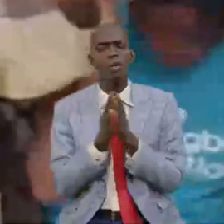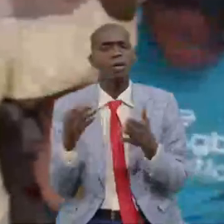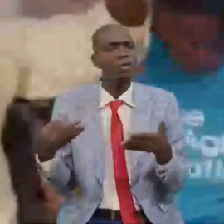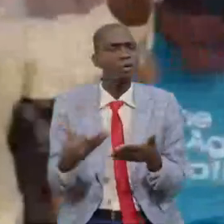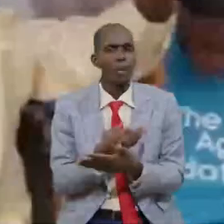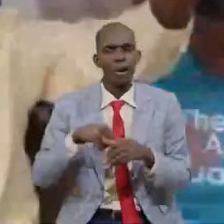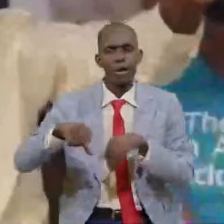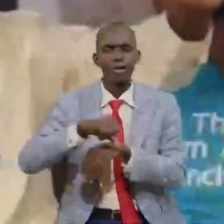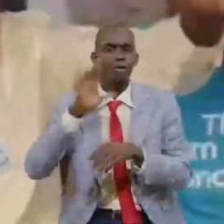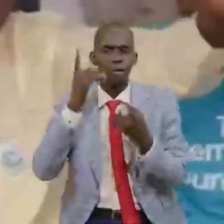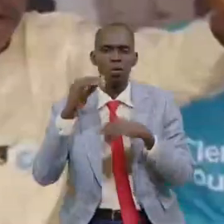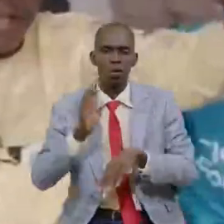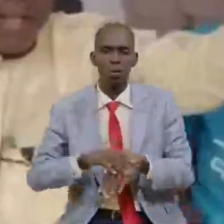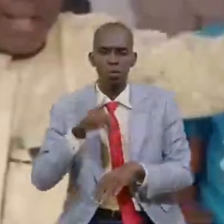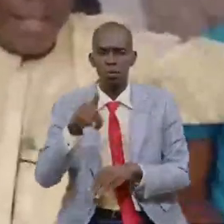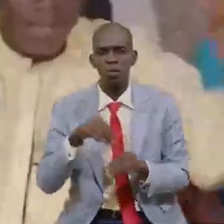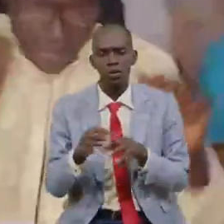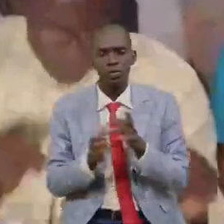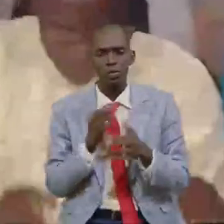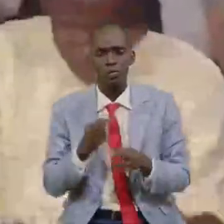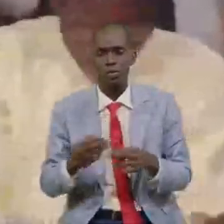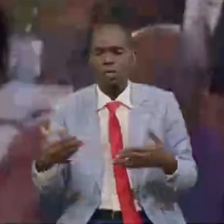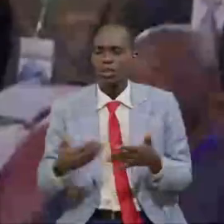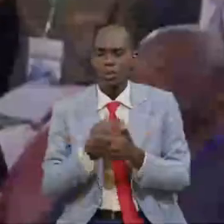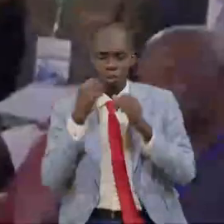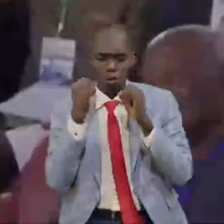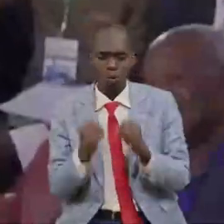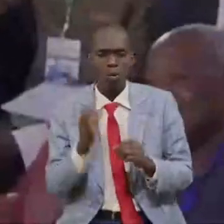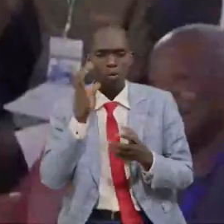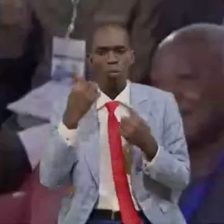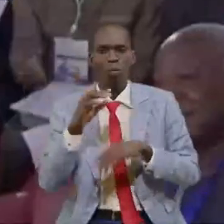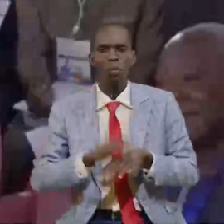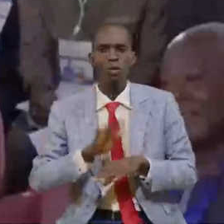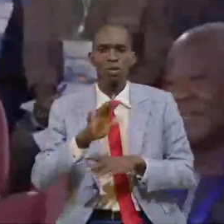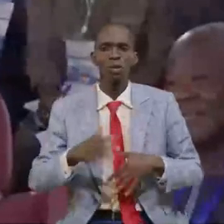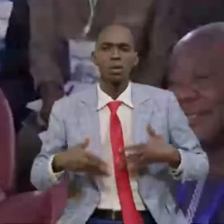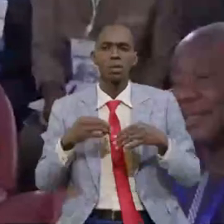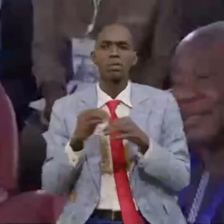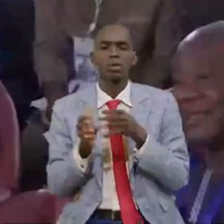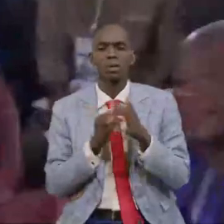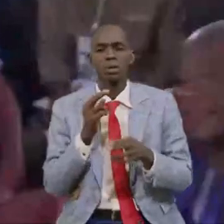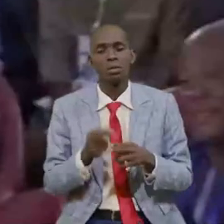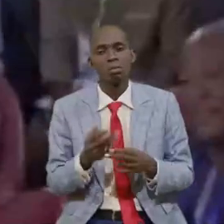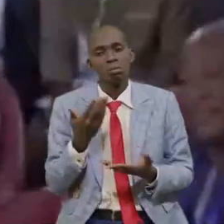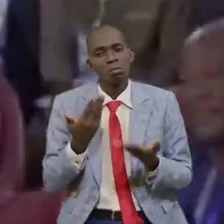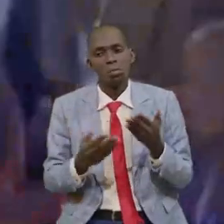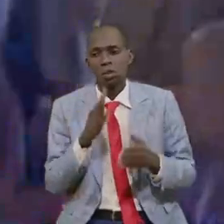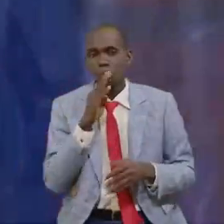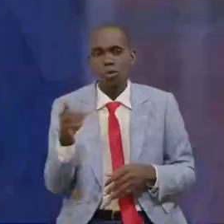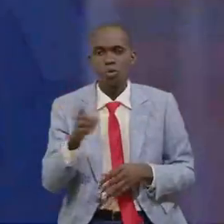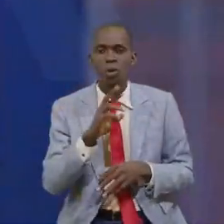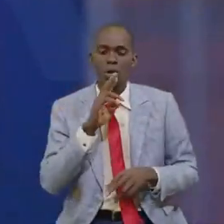toi. Une nouvelle puissance viendra sur ta vie. Ne t'en fais pas. Peut-être que tu es assis